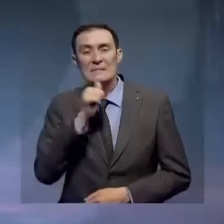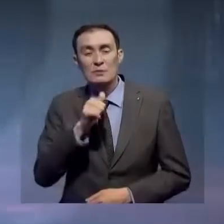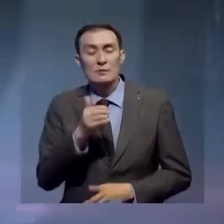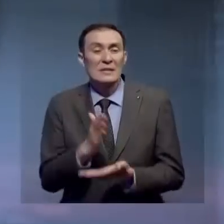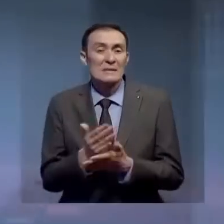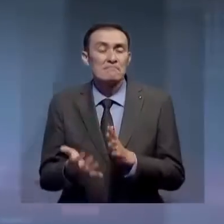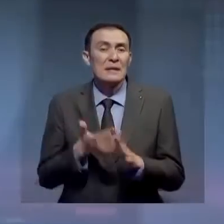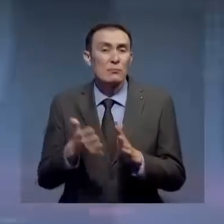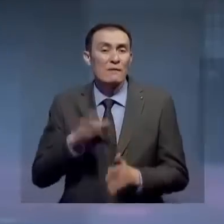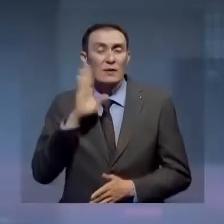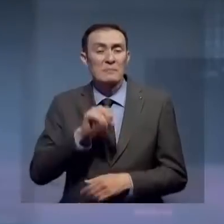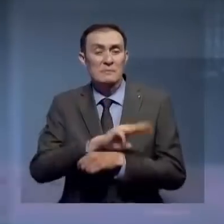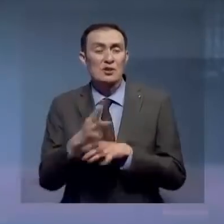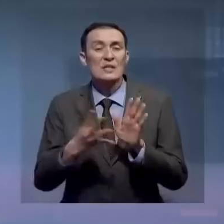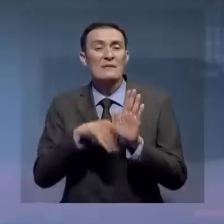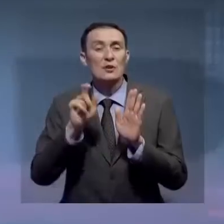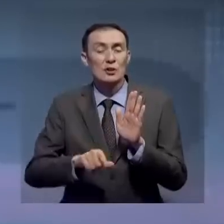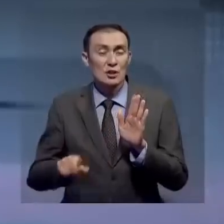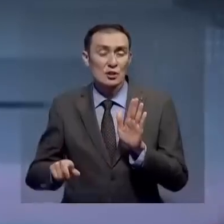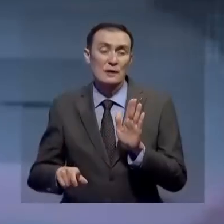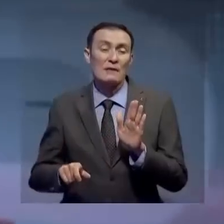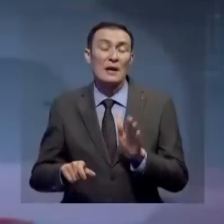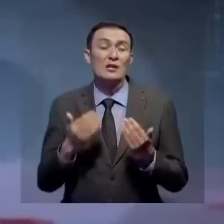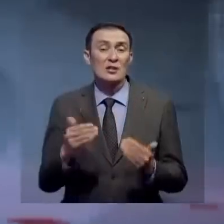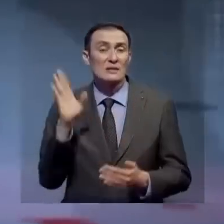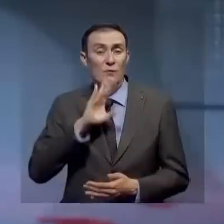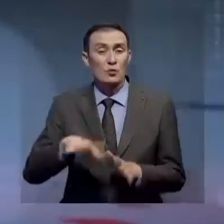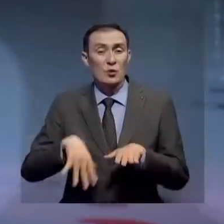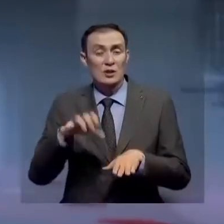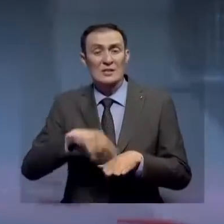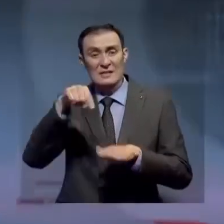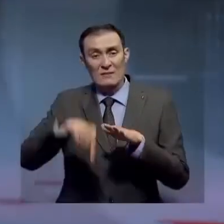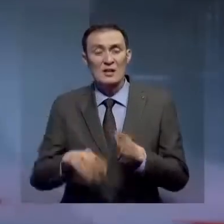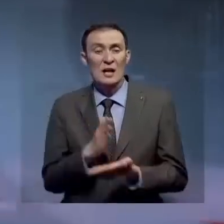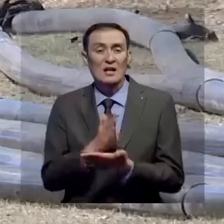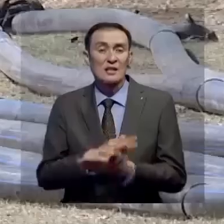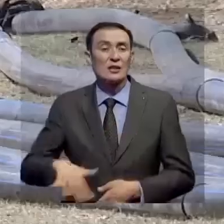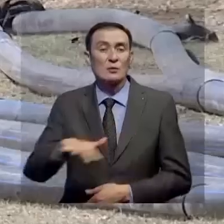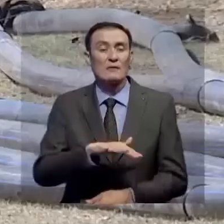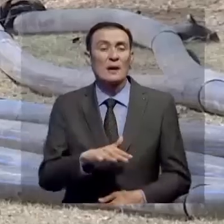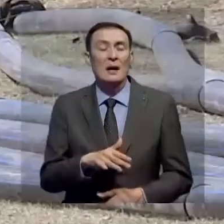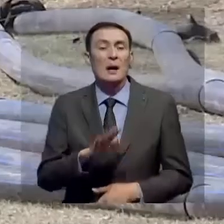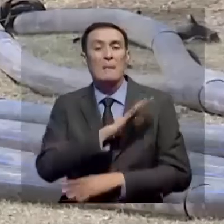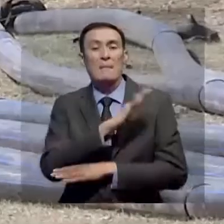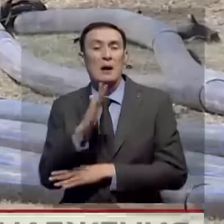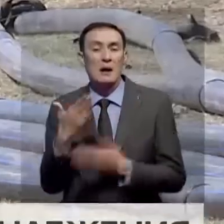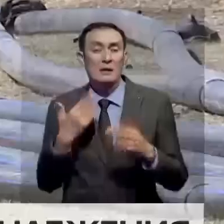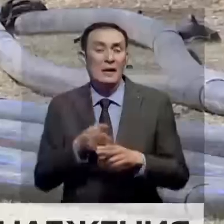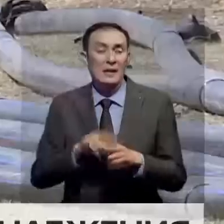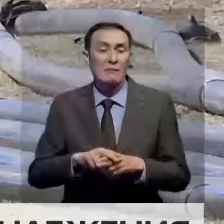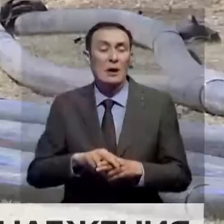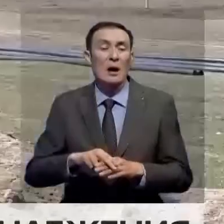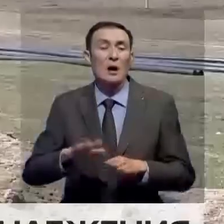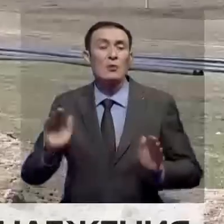перебои с водоснабжением 9000 жителей Каркаралинска. Сейчас воду качают из скважин, расположенных на территории национального парка. Из-за этого